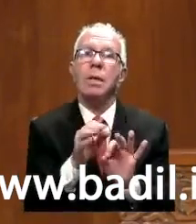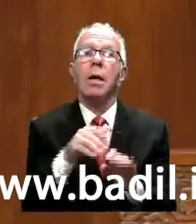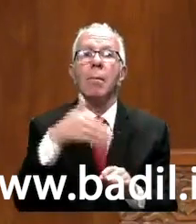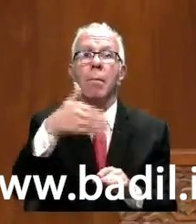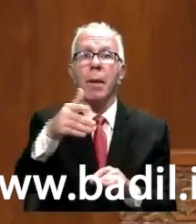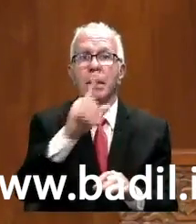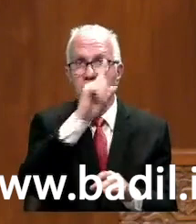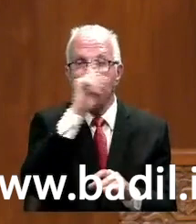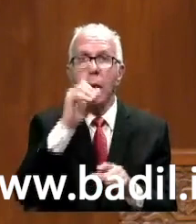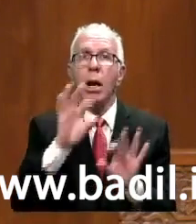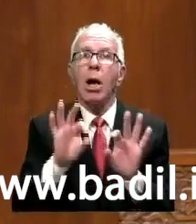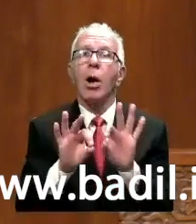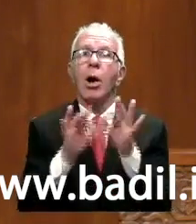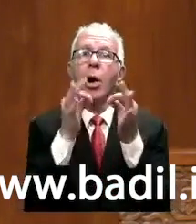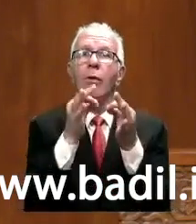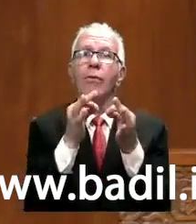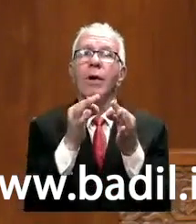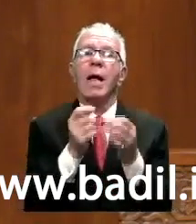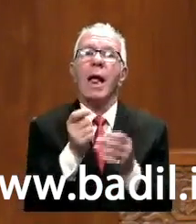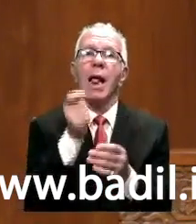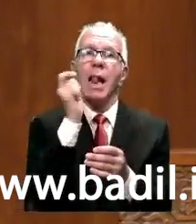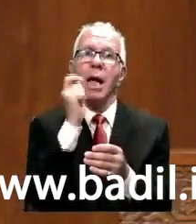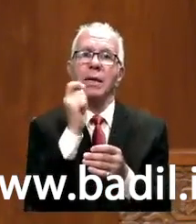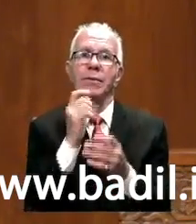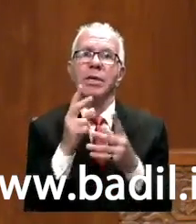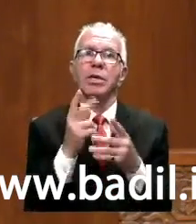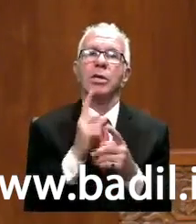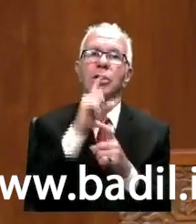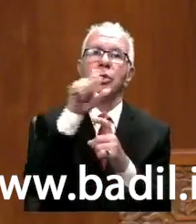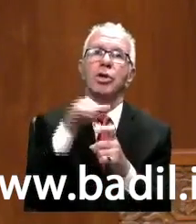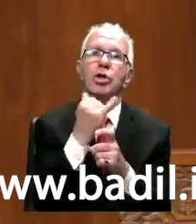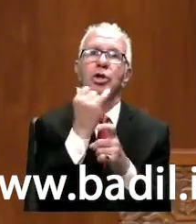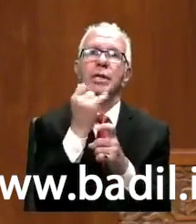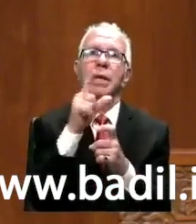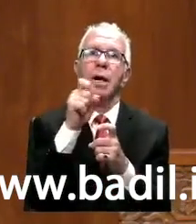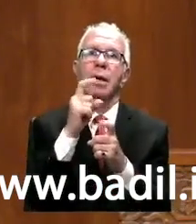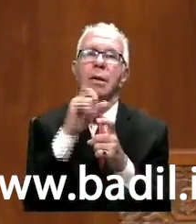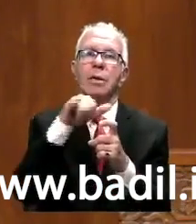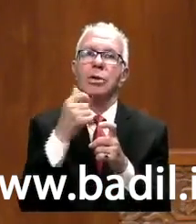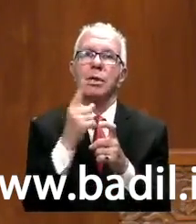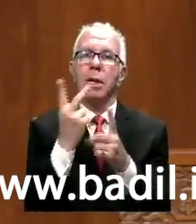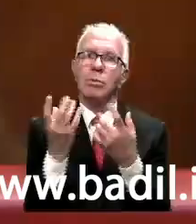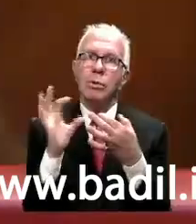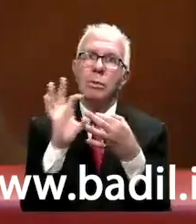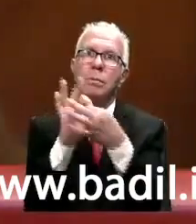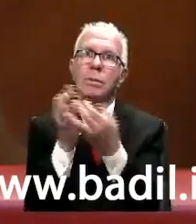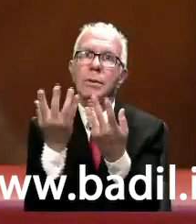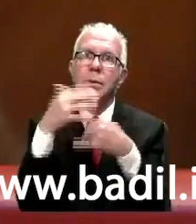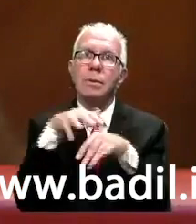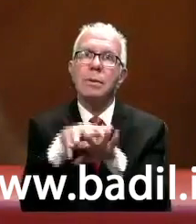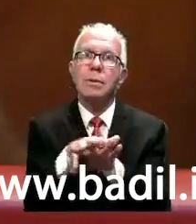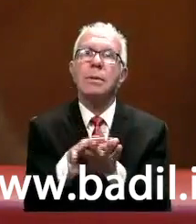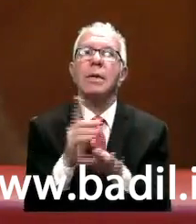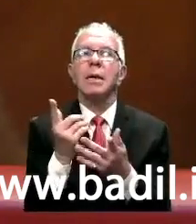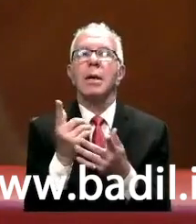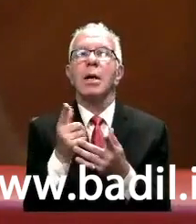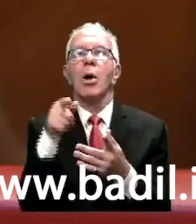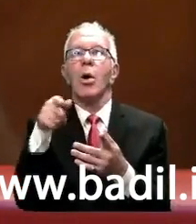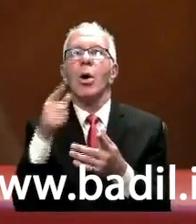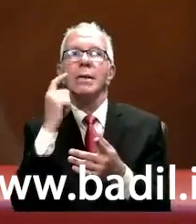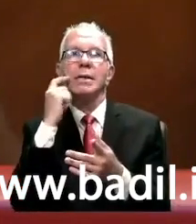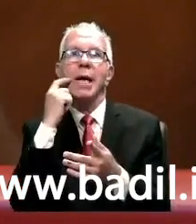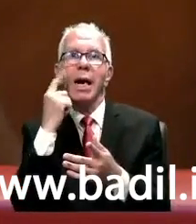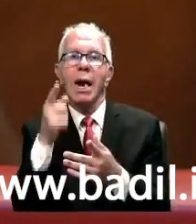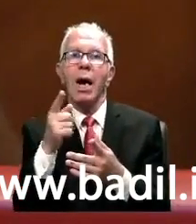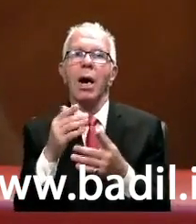وجود قريبا ديال اسيو الجديده هناك محطات اخرى هي في طور الانجاز بحال سيدي فني والداخله